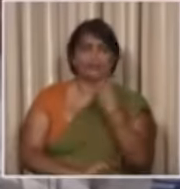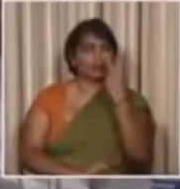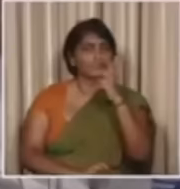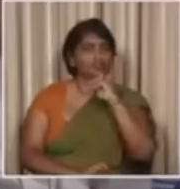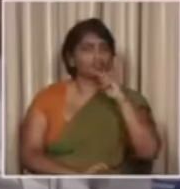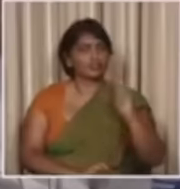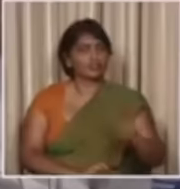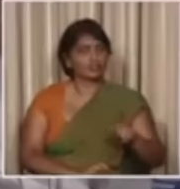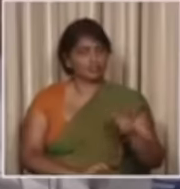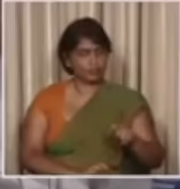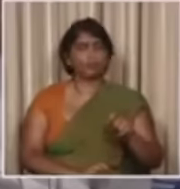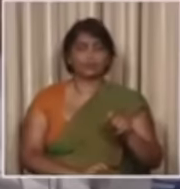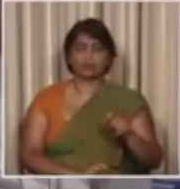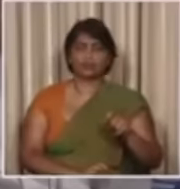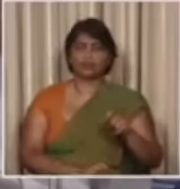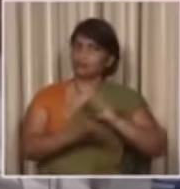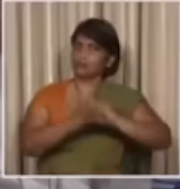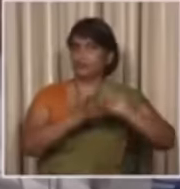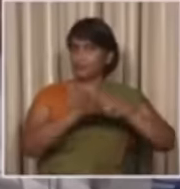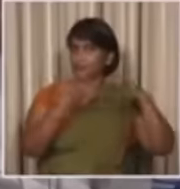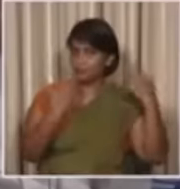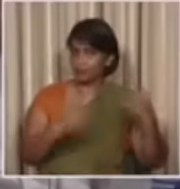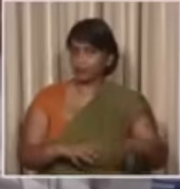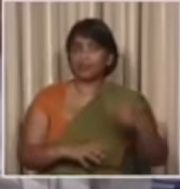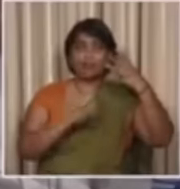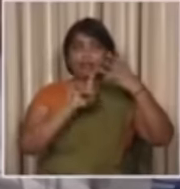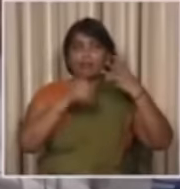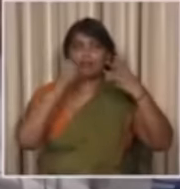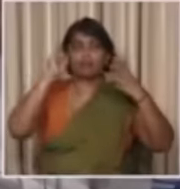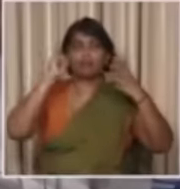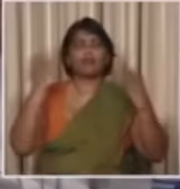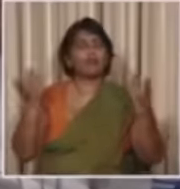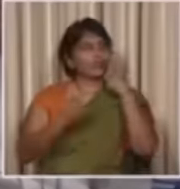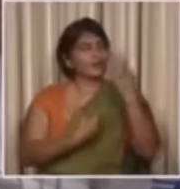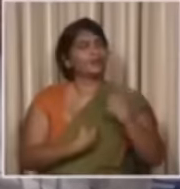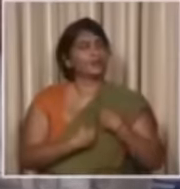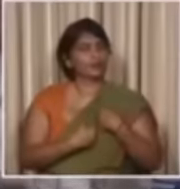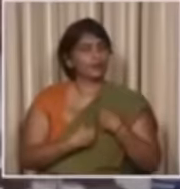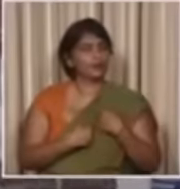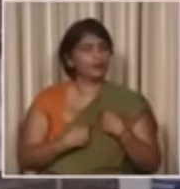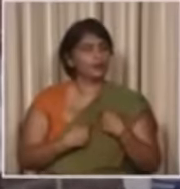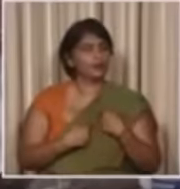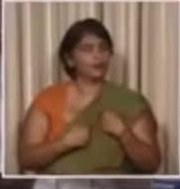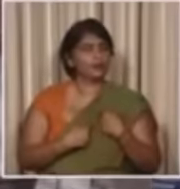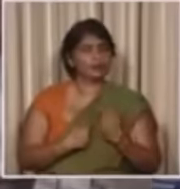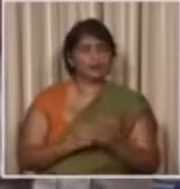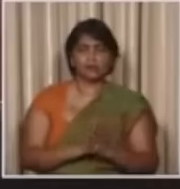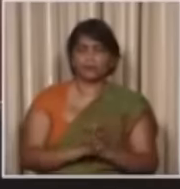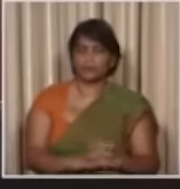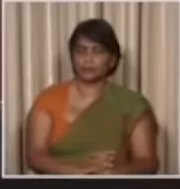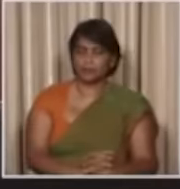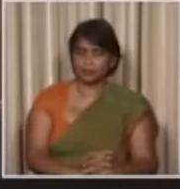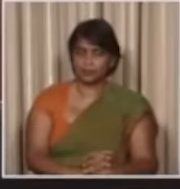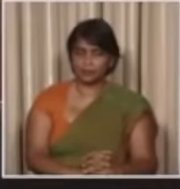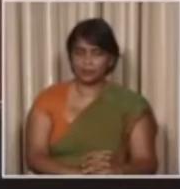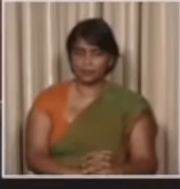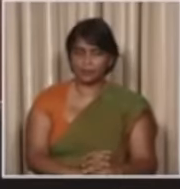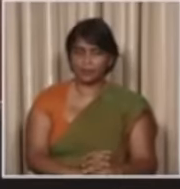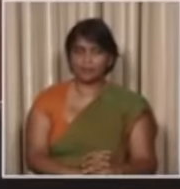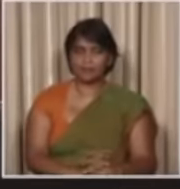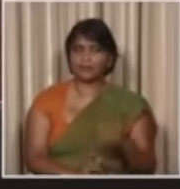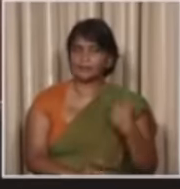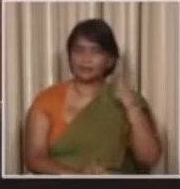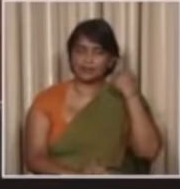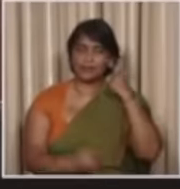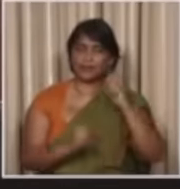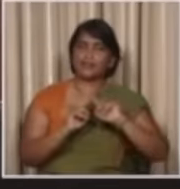have rigged the judgment third judge delay අපිට කිව්වා හොඳයි නලින් මඩර්මත අවසන් කරන්න ඔබතුමත් කියලා මං හිතන්නේ මම මේට